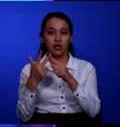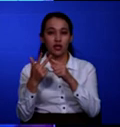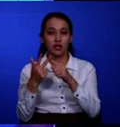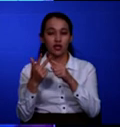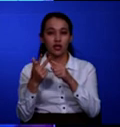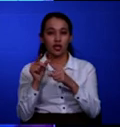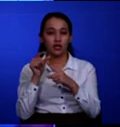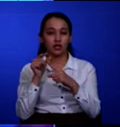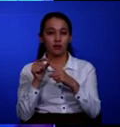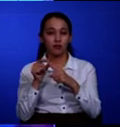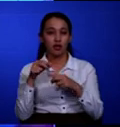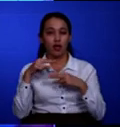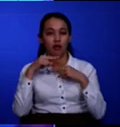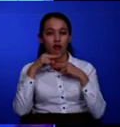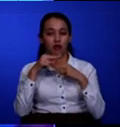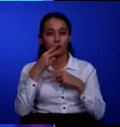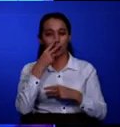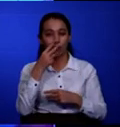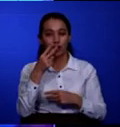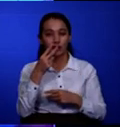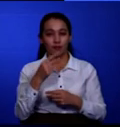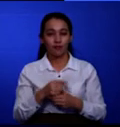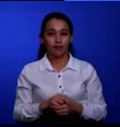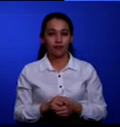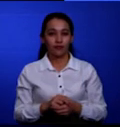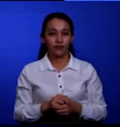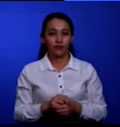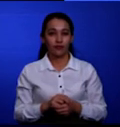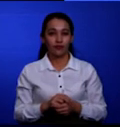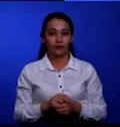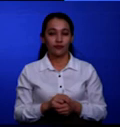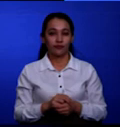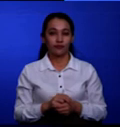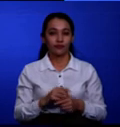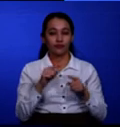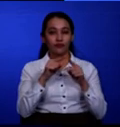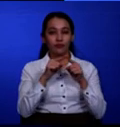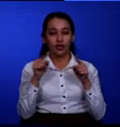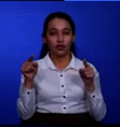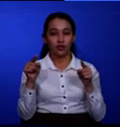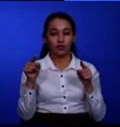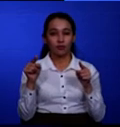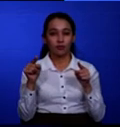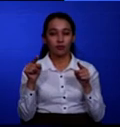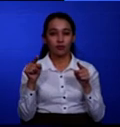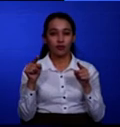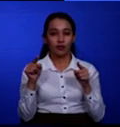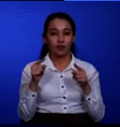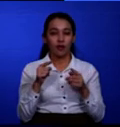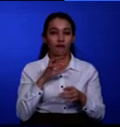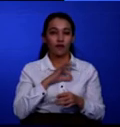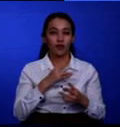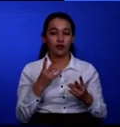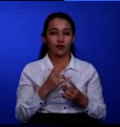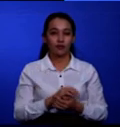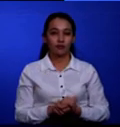bering. Masalani yechishda chizma usulidan foydalaning. Qani uni bir yechib